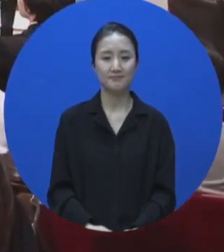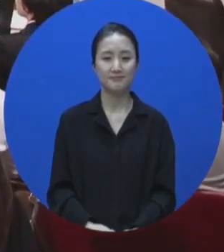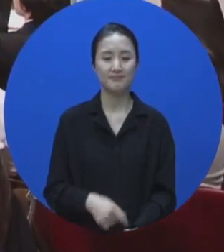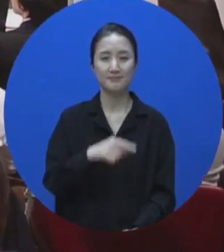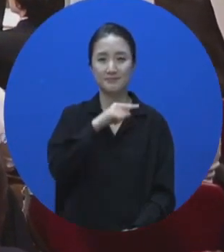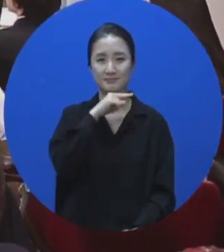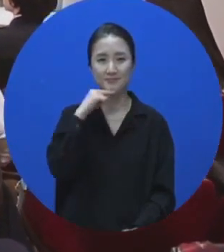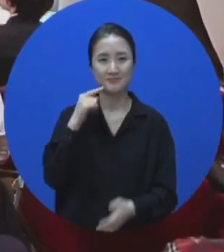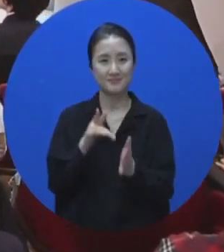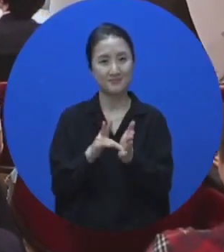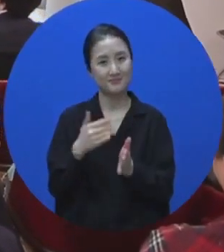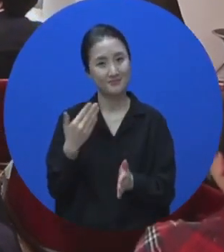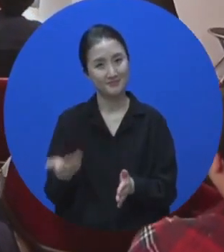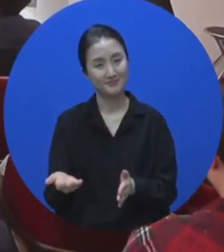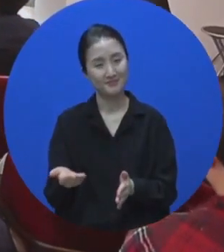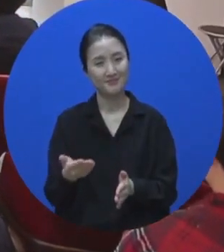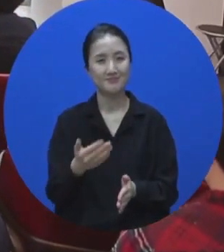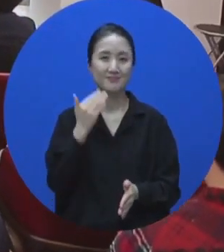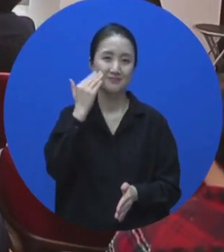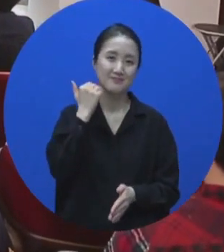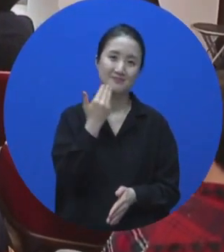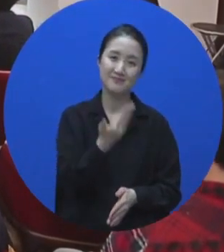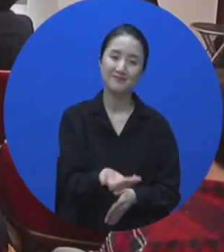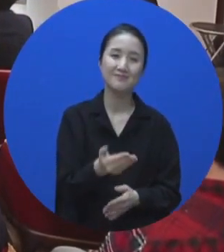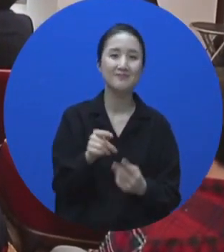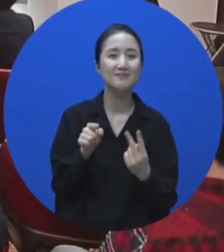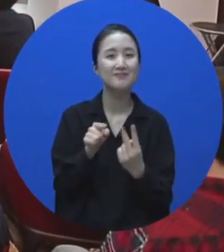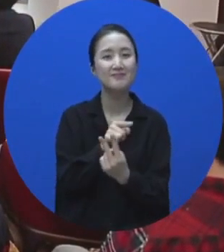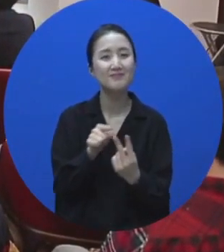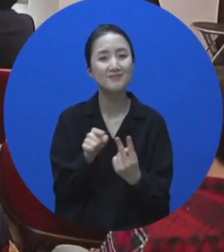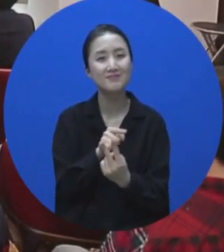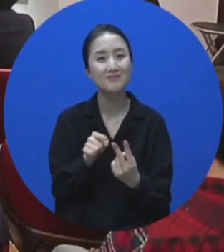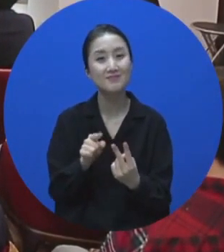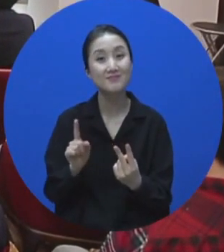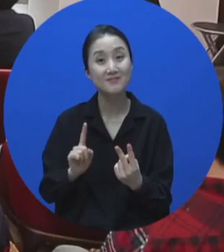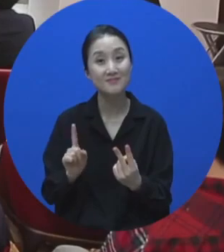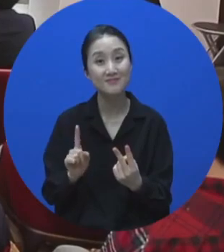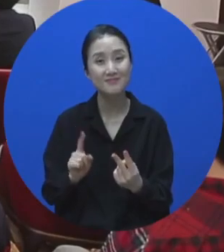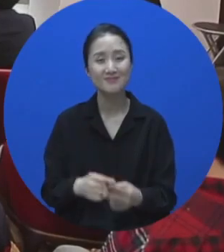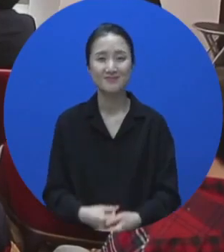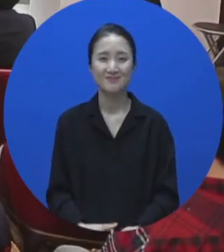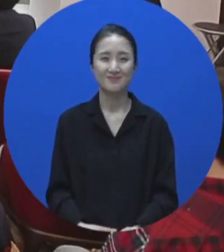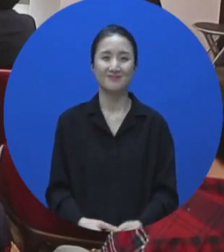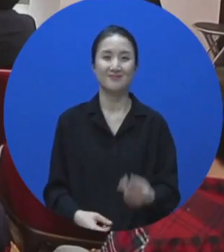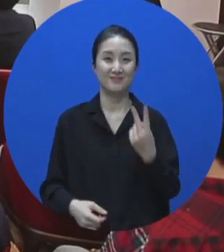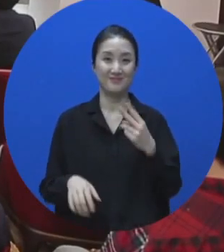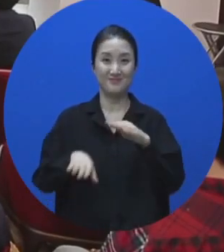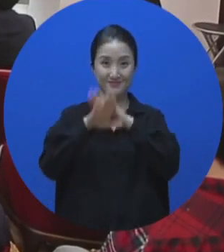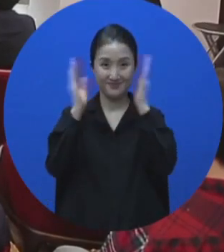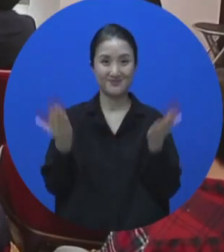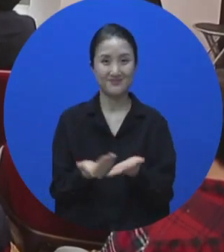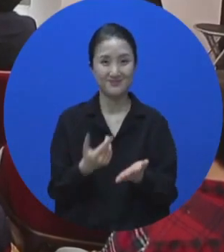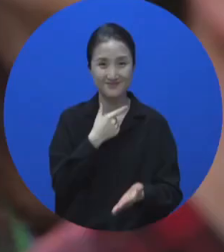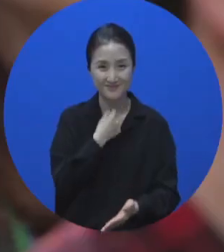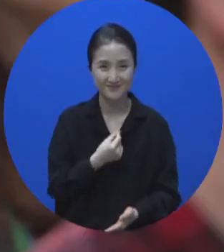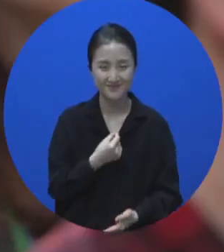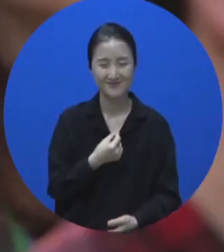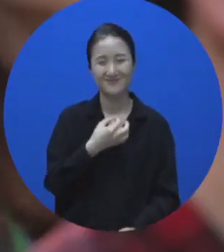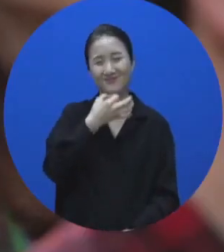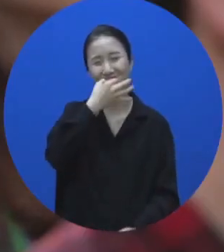이런 말들이 있는데요 빨간약 줄까 발한 약 줄까 무슨 약 드시고 싶으세요